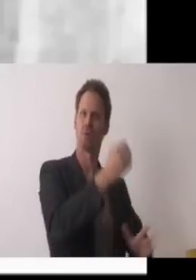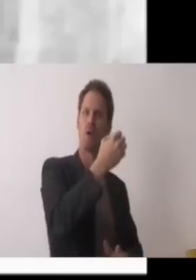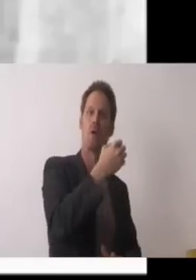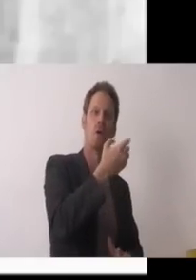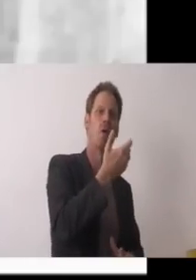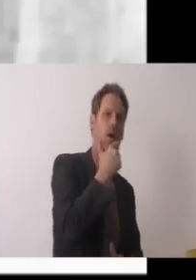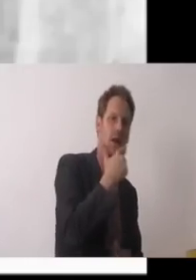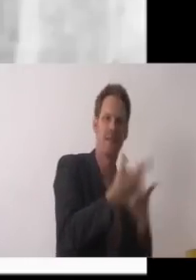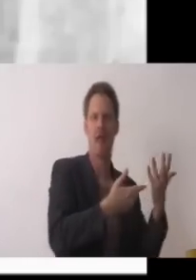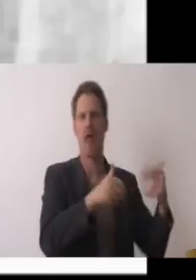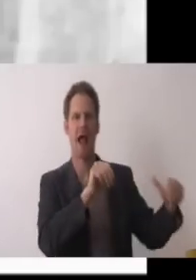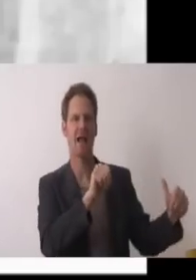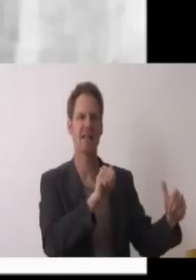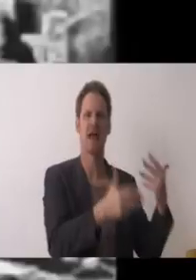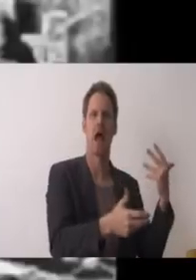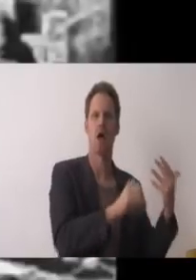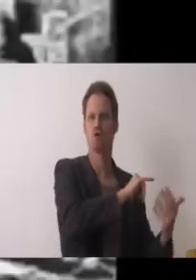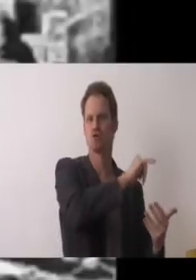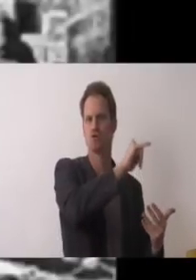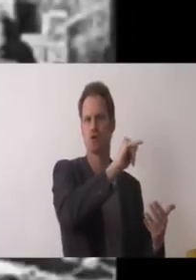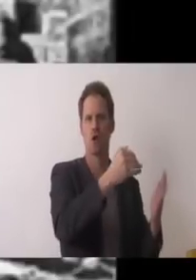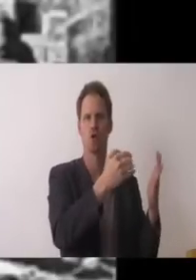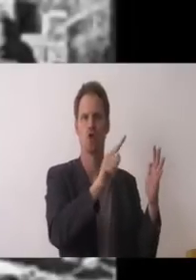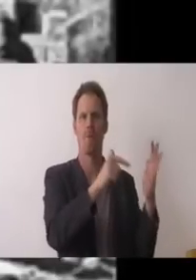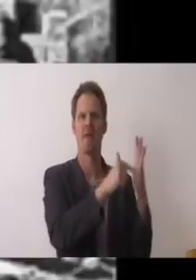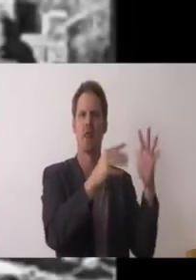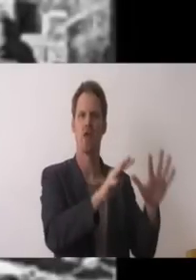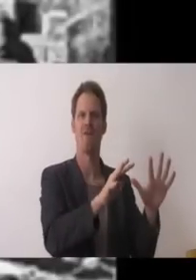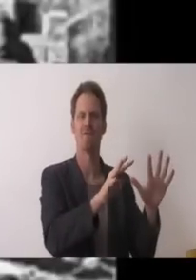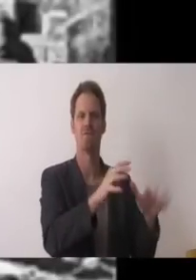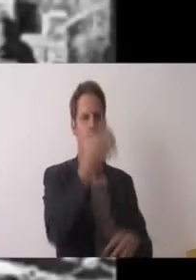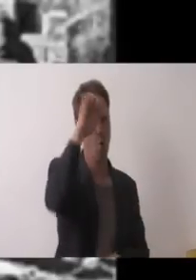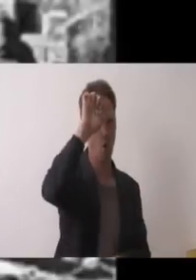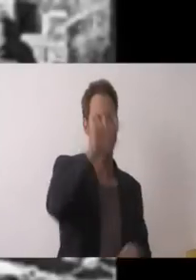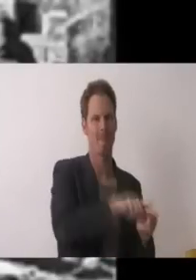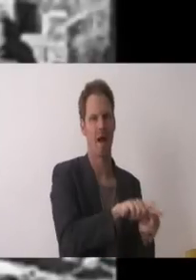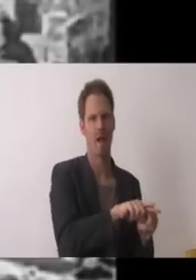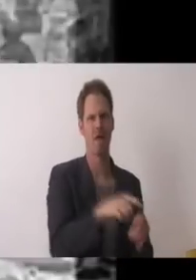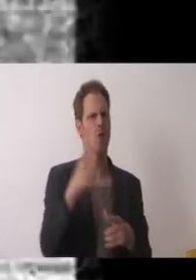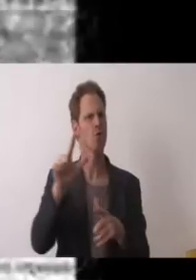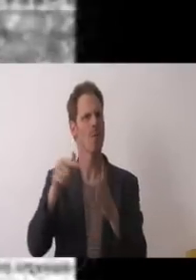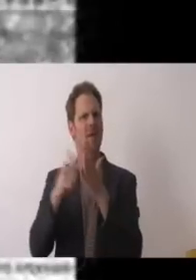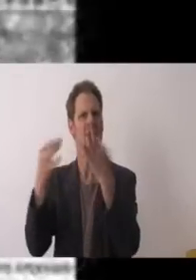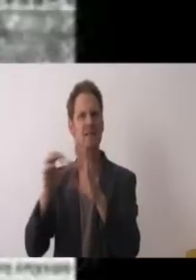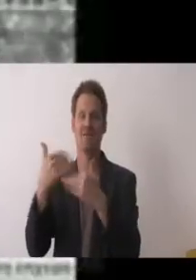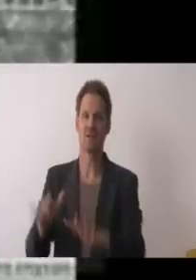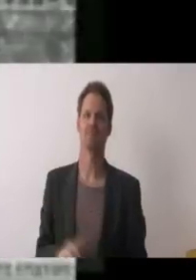États-Unis et du Royaume-Uni, du Canada, et l'était jusqu'en 2009 sur celle de l'Union européenne, mais n'apparaît plus en